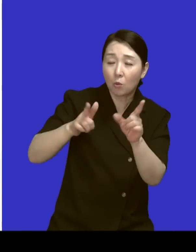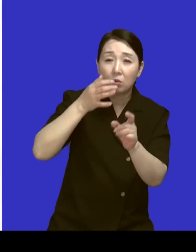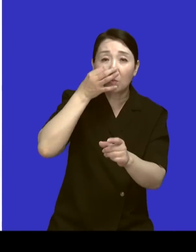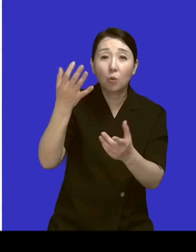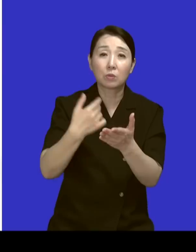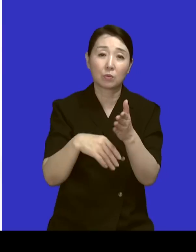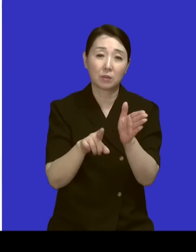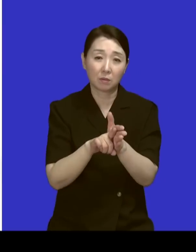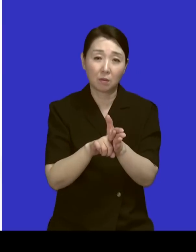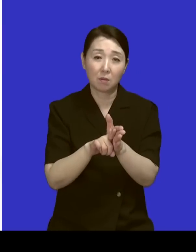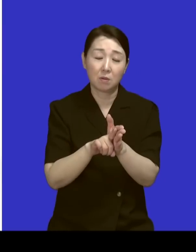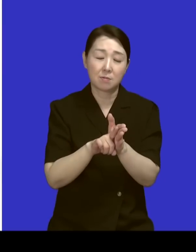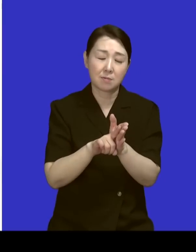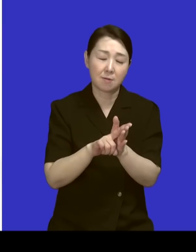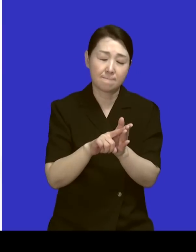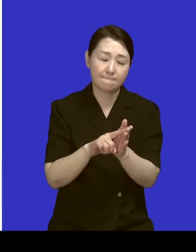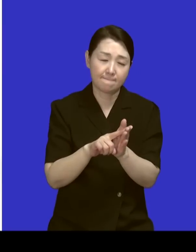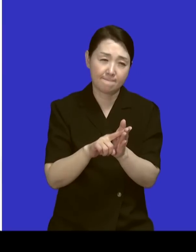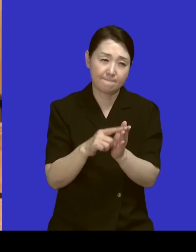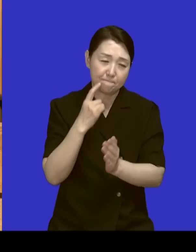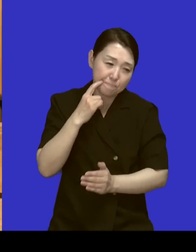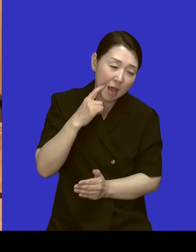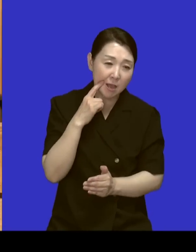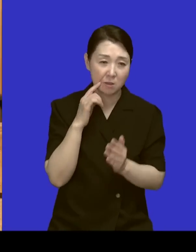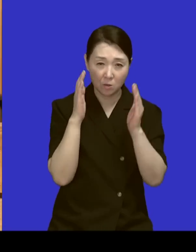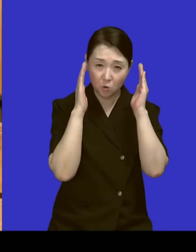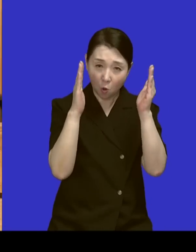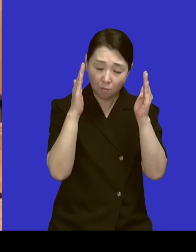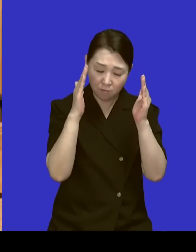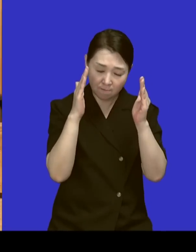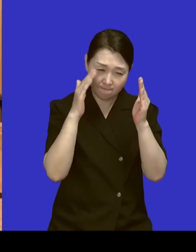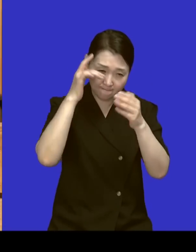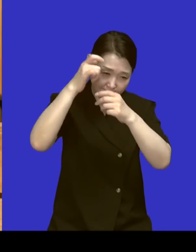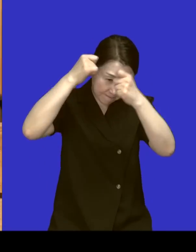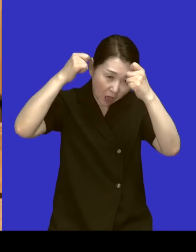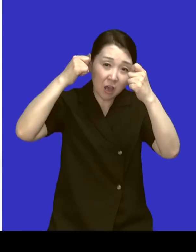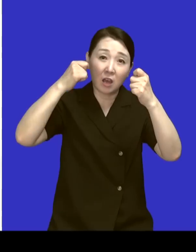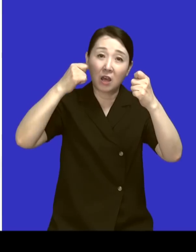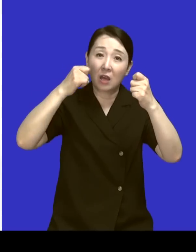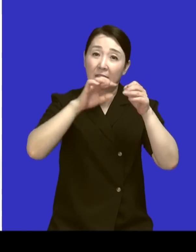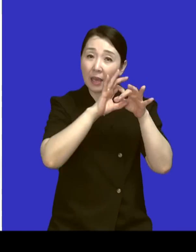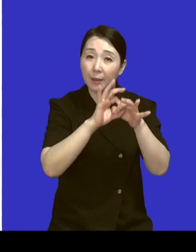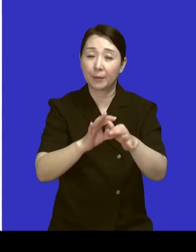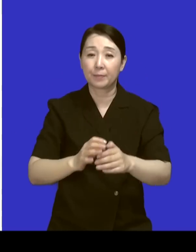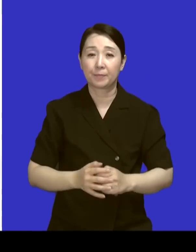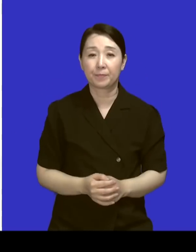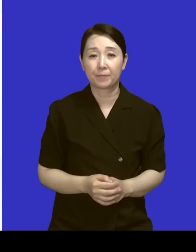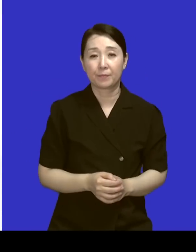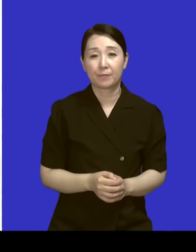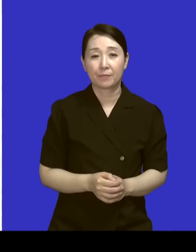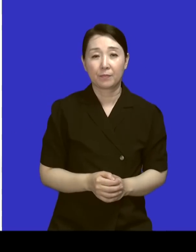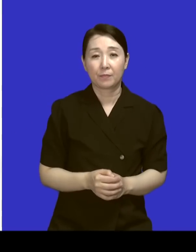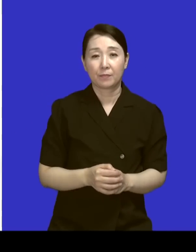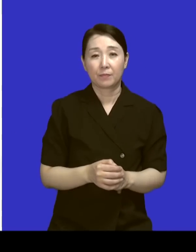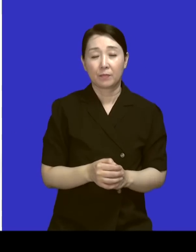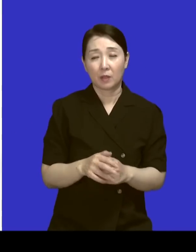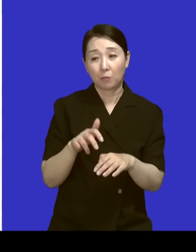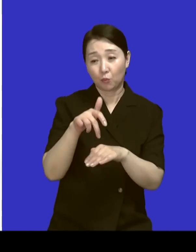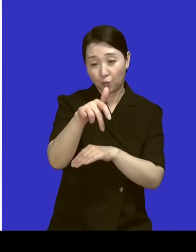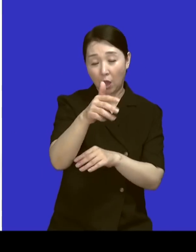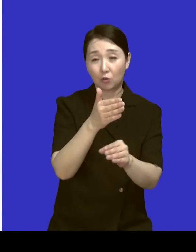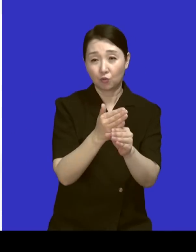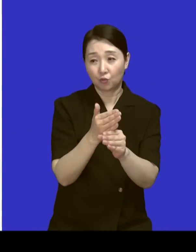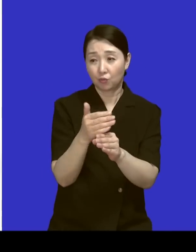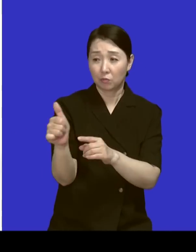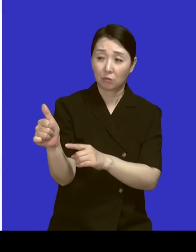보여주기 위해서 네. 더 독하게 공부를 했던 거죠. 네. 그래서 그때 한 번은 이렇게 교실을 지나가고 있는데